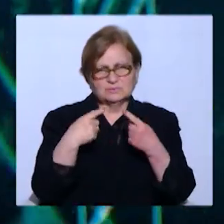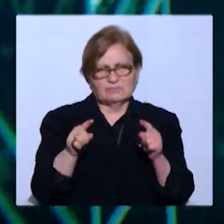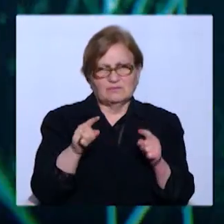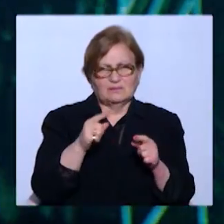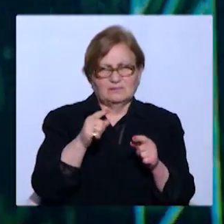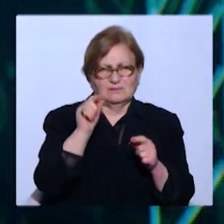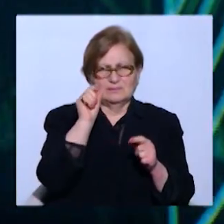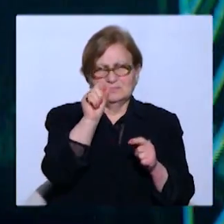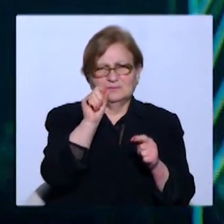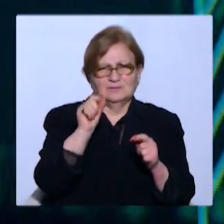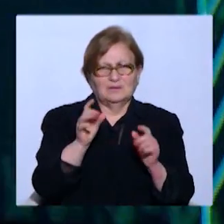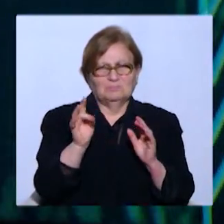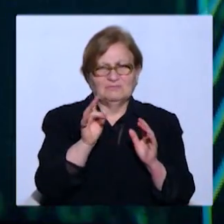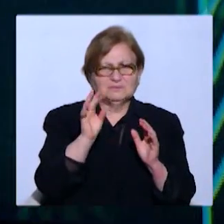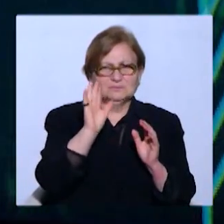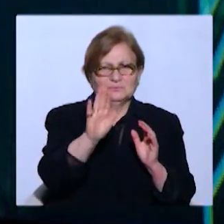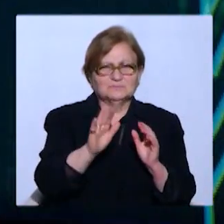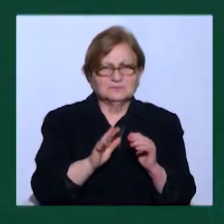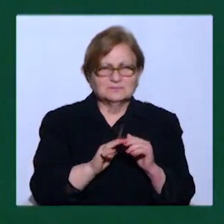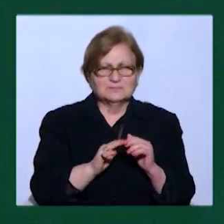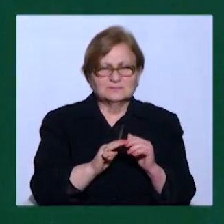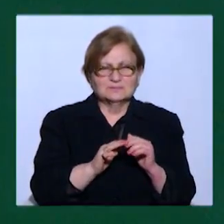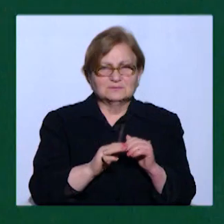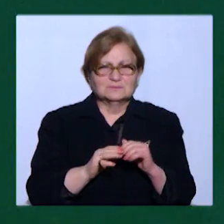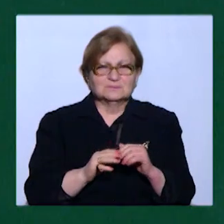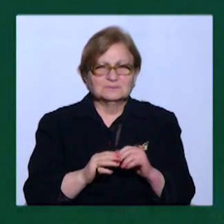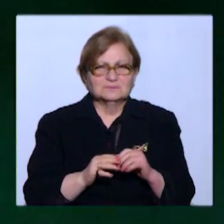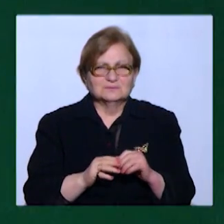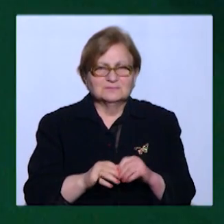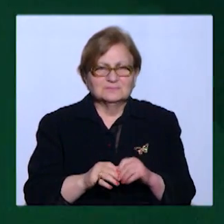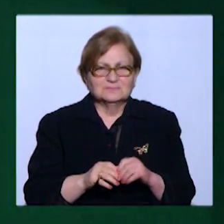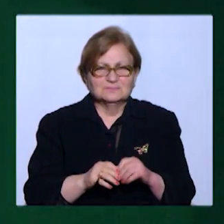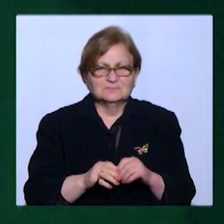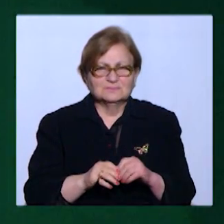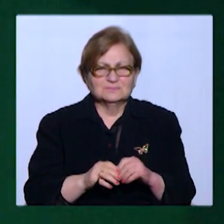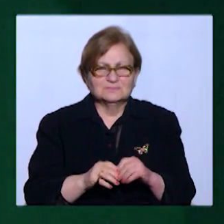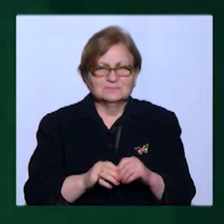მივაწებოთ. აბა ერთი აქაც მივაწებოთ.